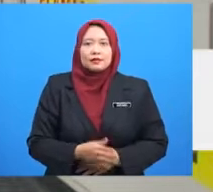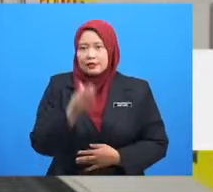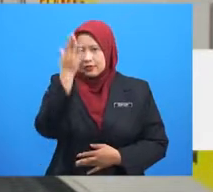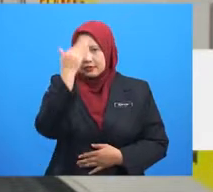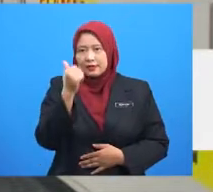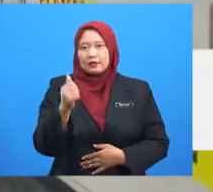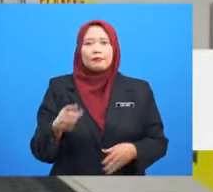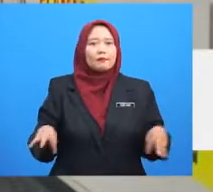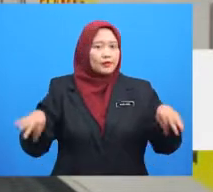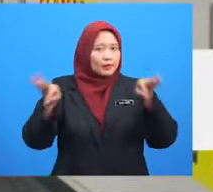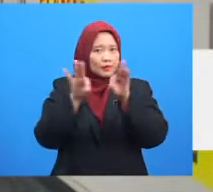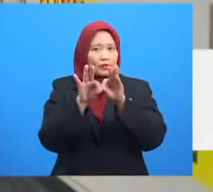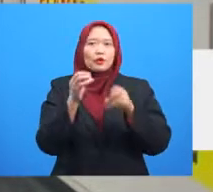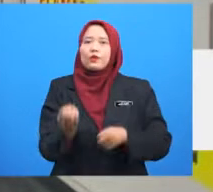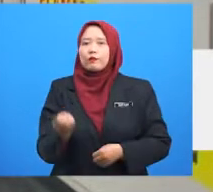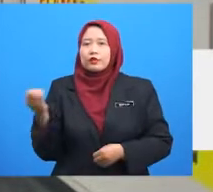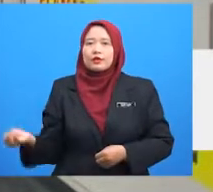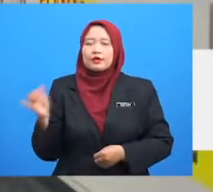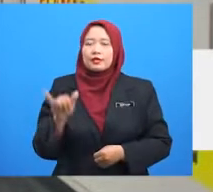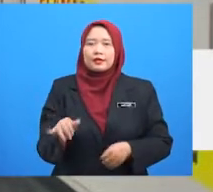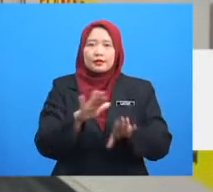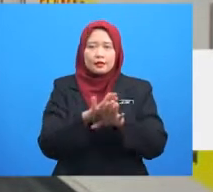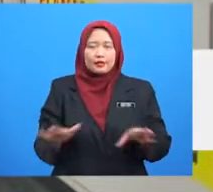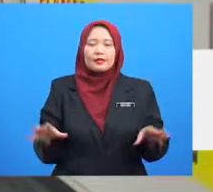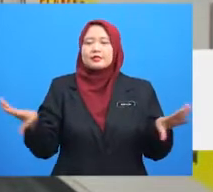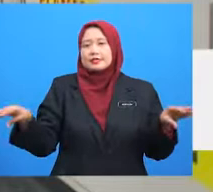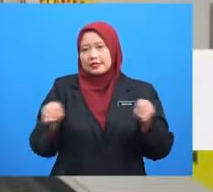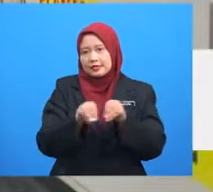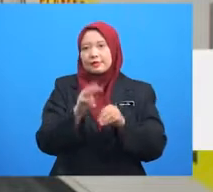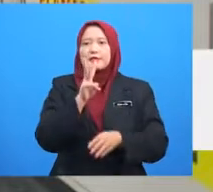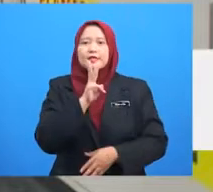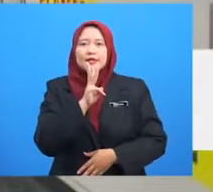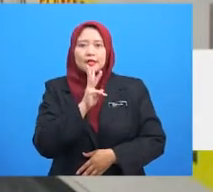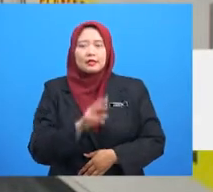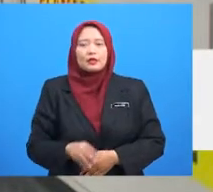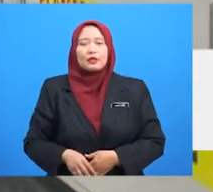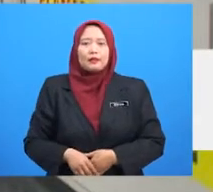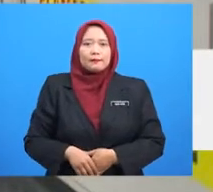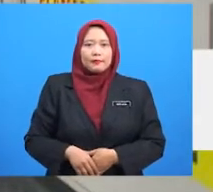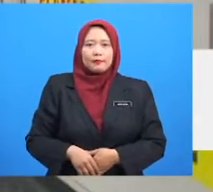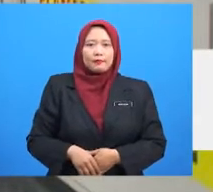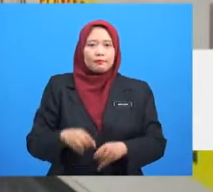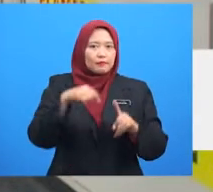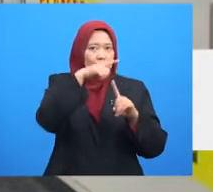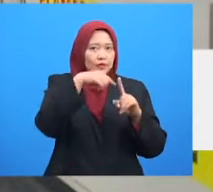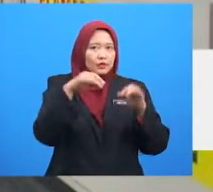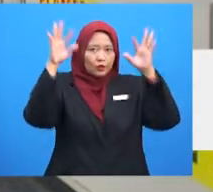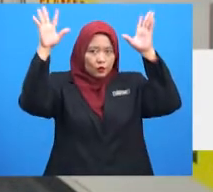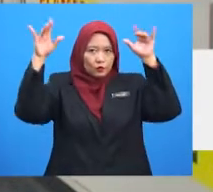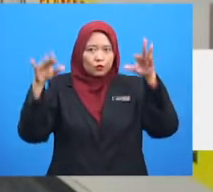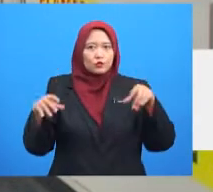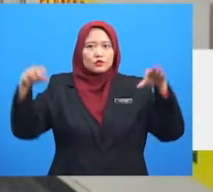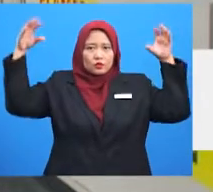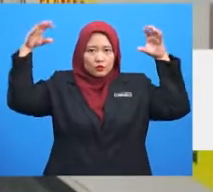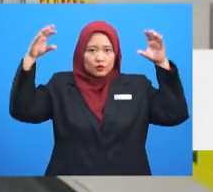Kenapa penting objek yang tak serap air? Bila hujan turun